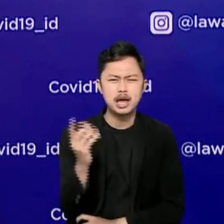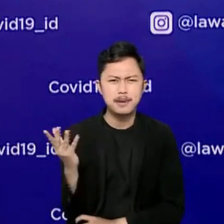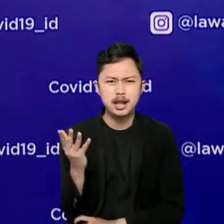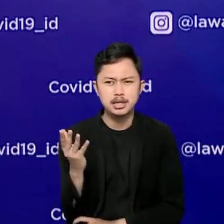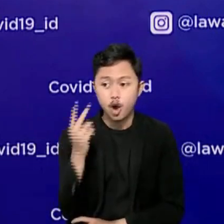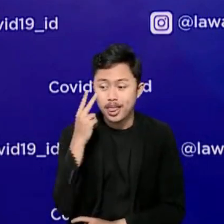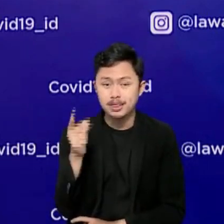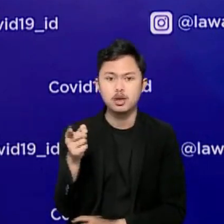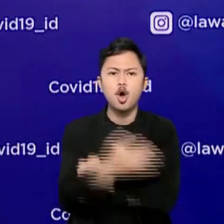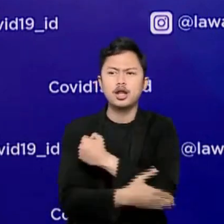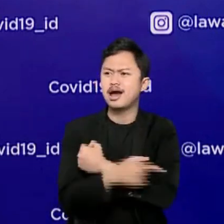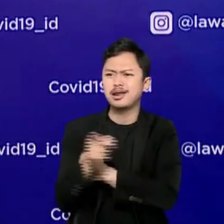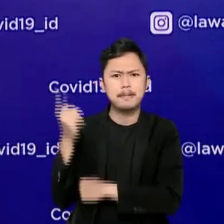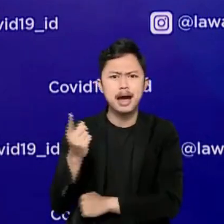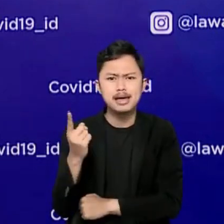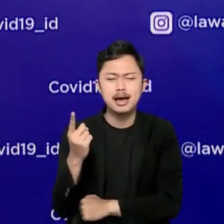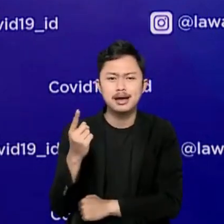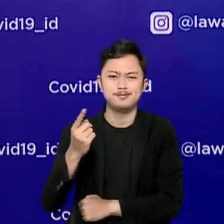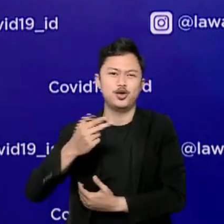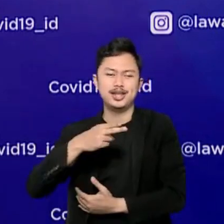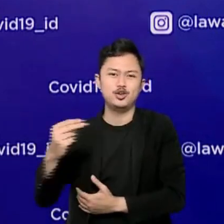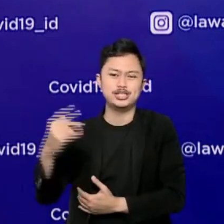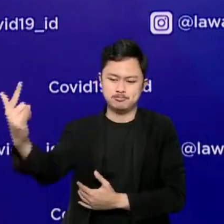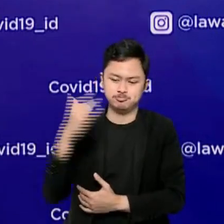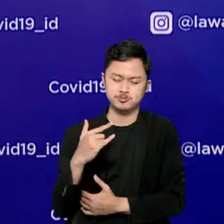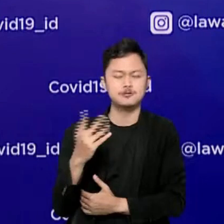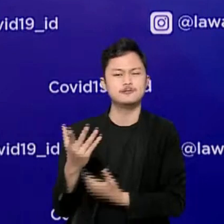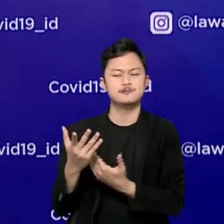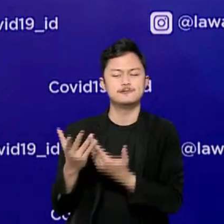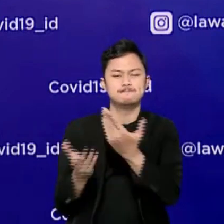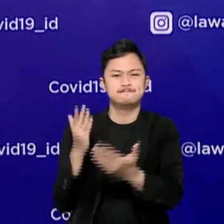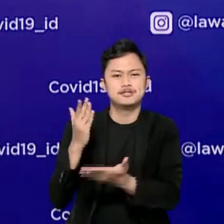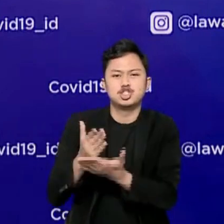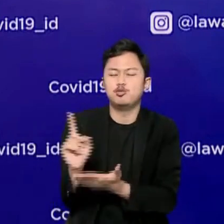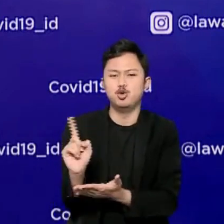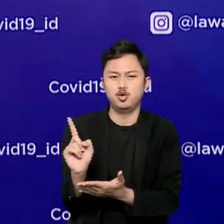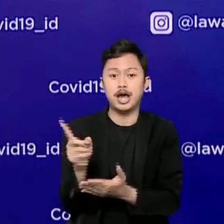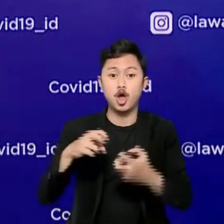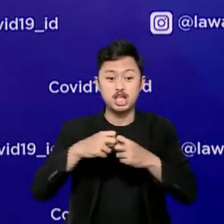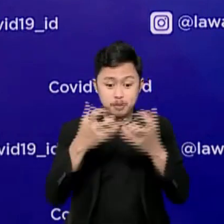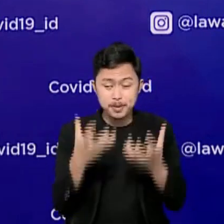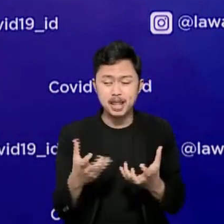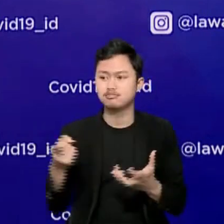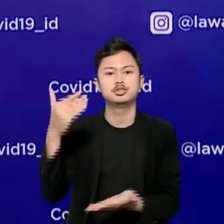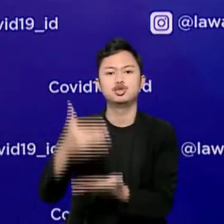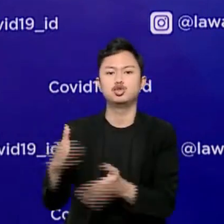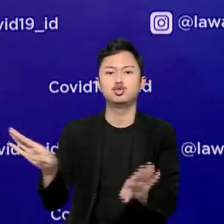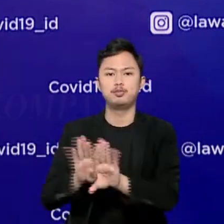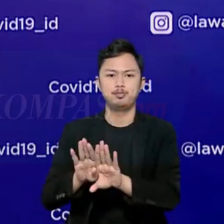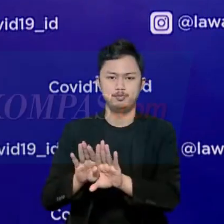vaksinasi booster pada 2022. Saat ini, pemerintah tengah mempersiapkan dasar hukum untuk memperkuat program